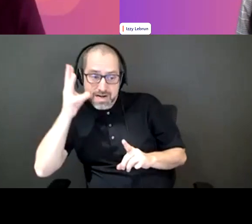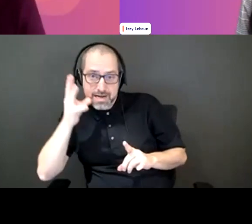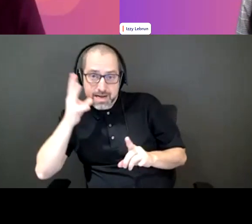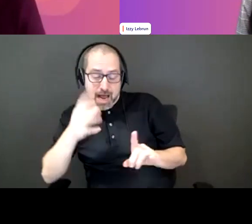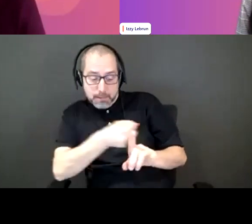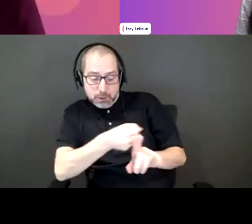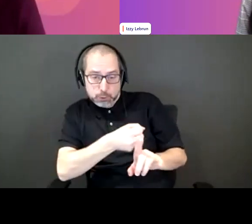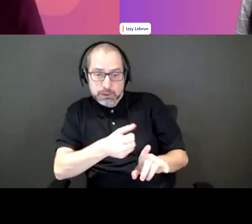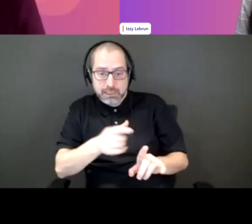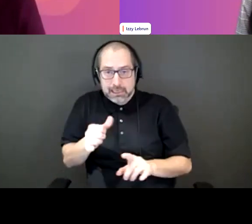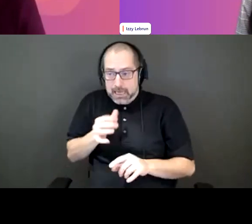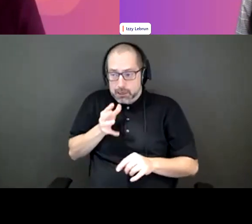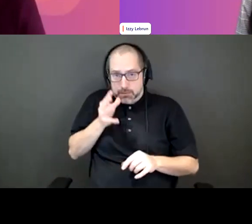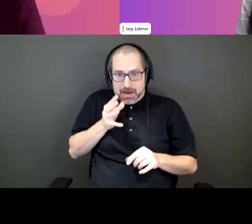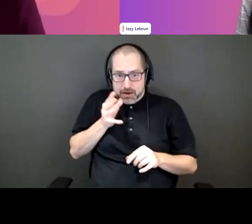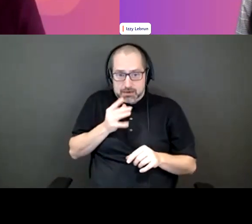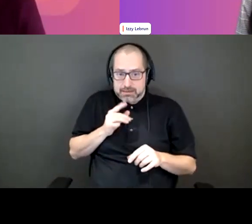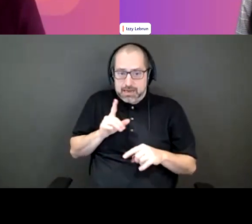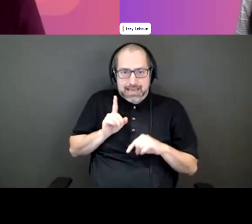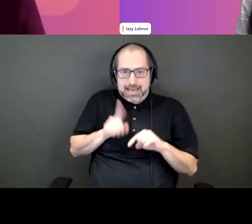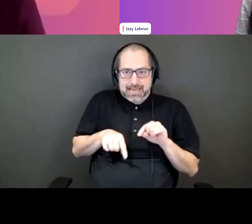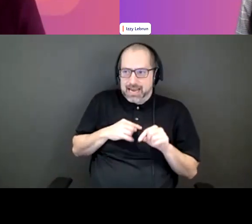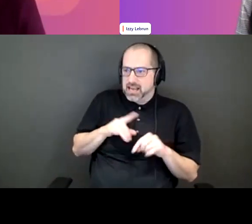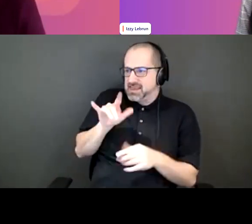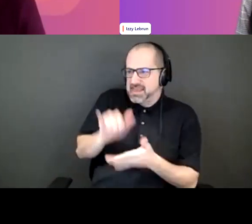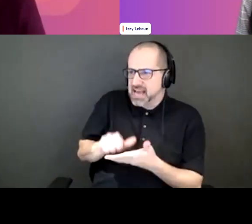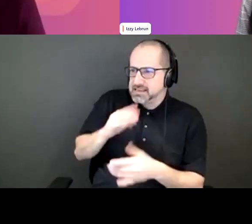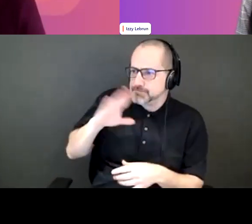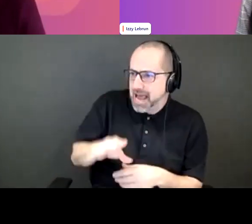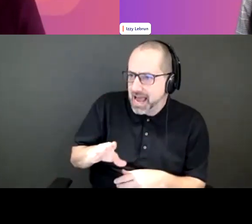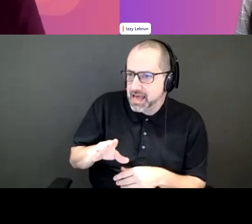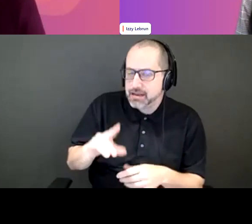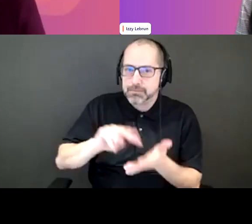elle maltraite l'enfant l'autre parent ne peut dire cela